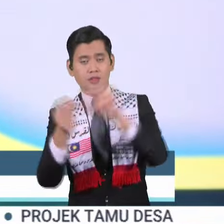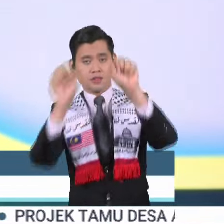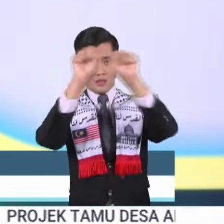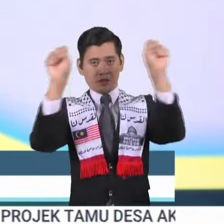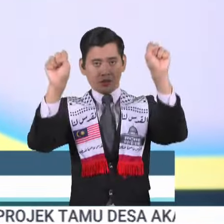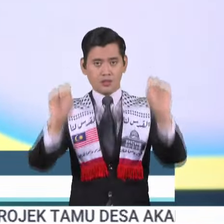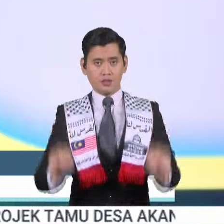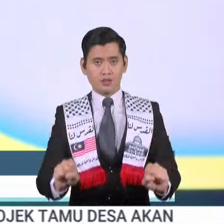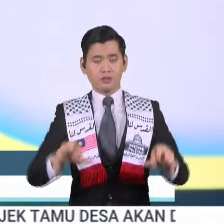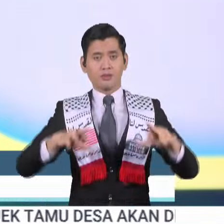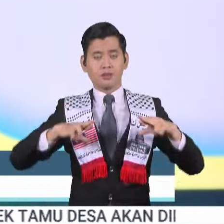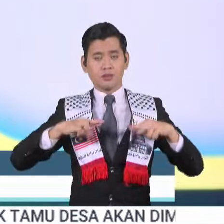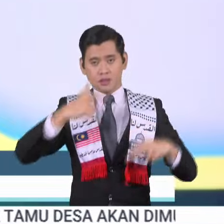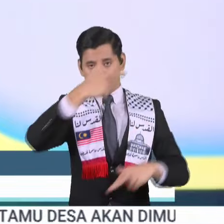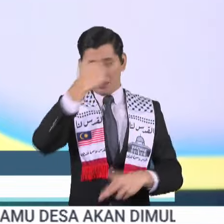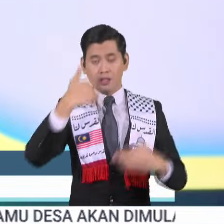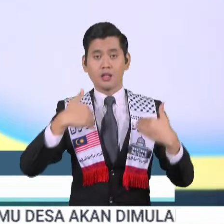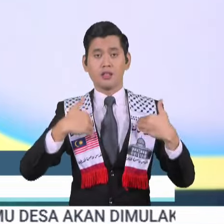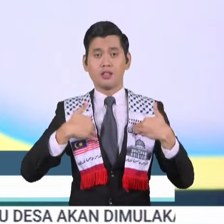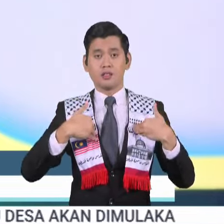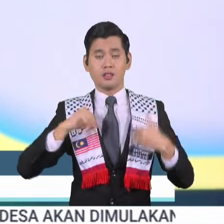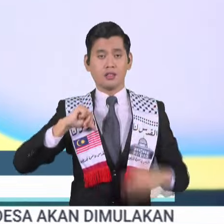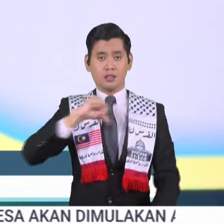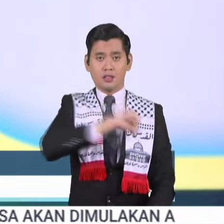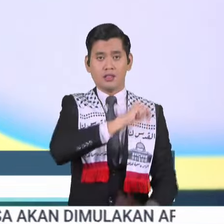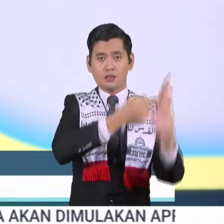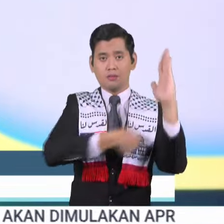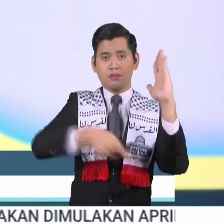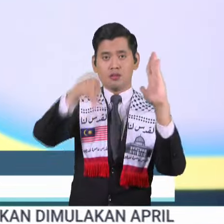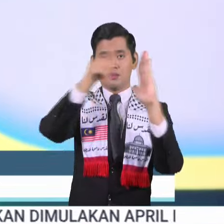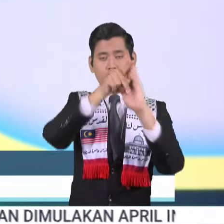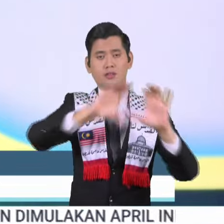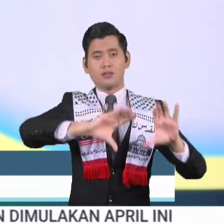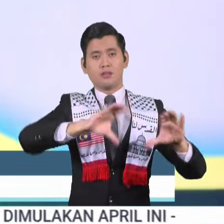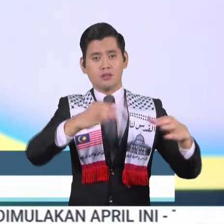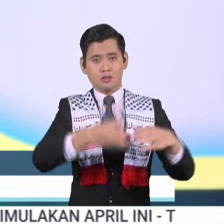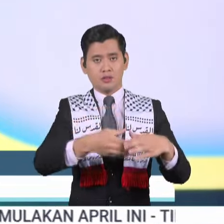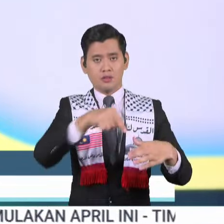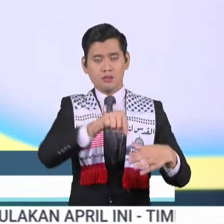Kena ahli parlimen ada yang B40. Itu cakap apa itu?